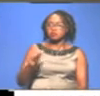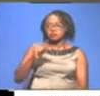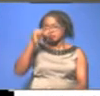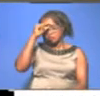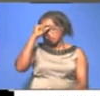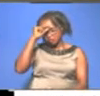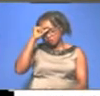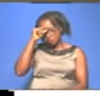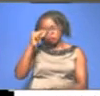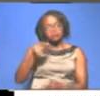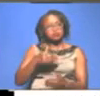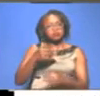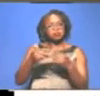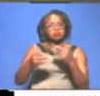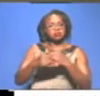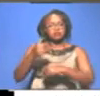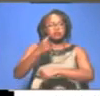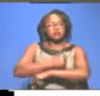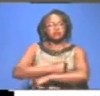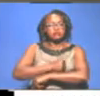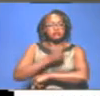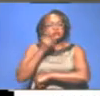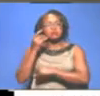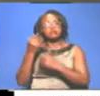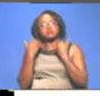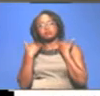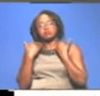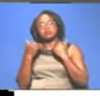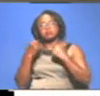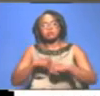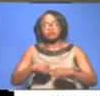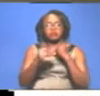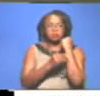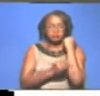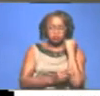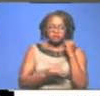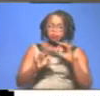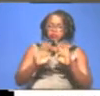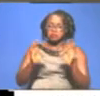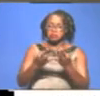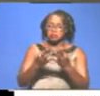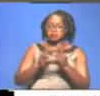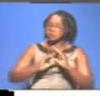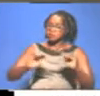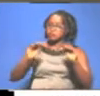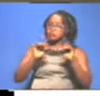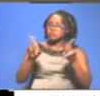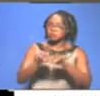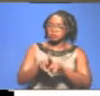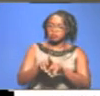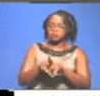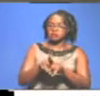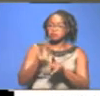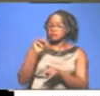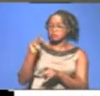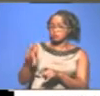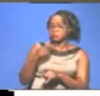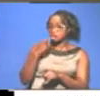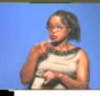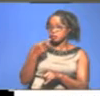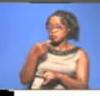nafuu katika maeneo kame ili kuwezesha wanafunzi kutoka familia fukara kupata elimu bora. Mbunge huyo alikariri kuwa